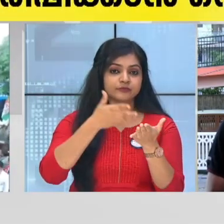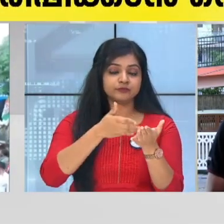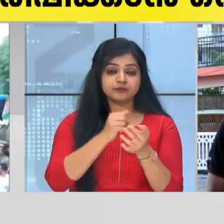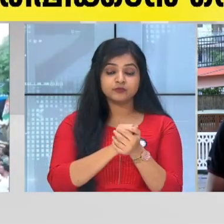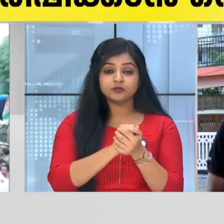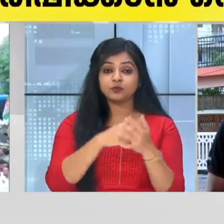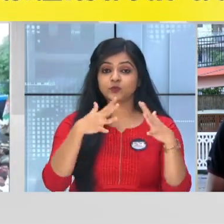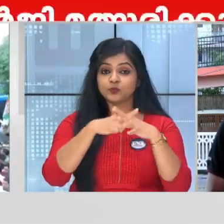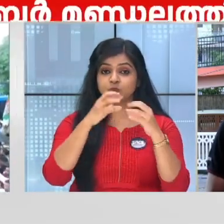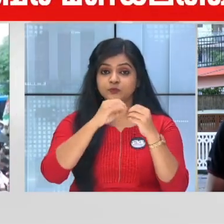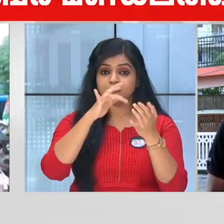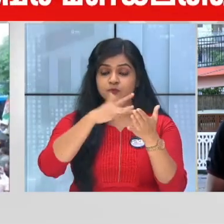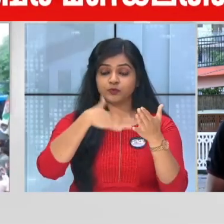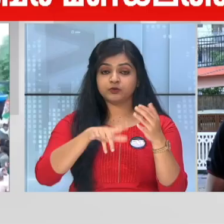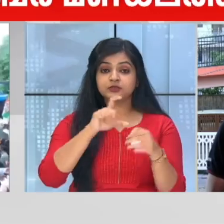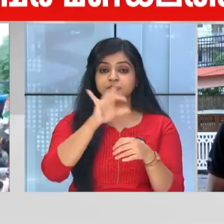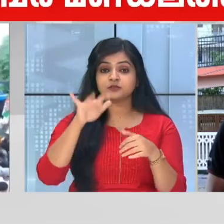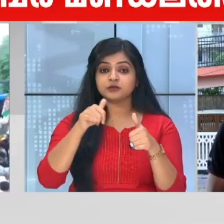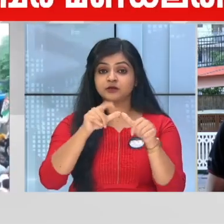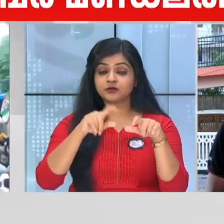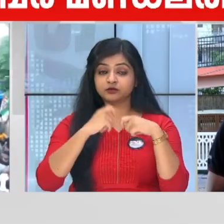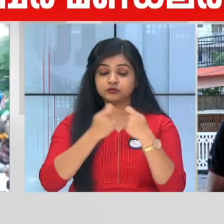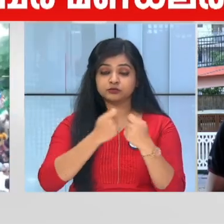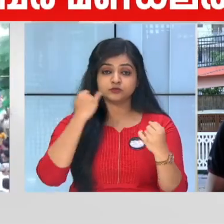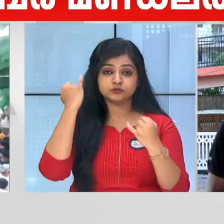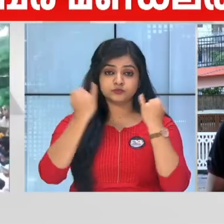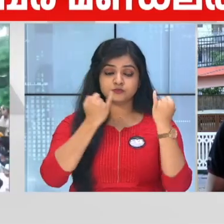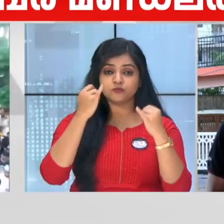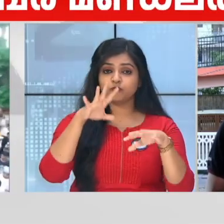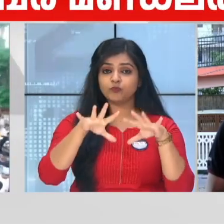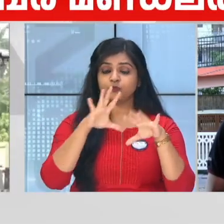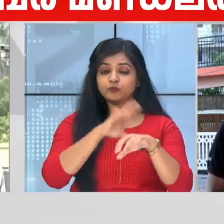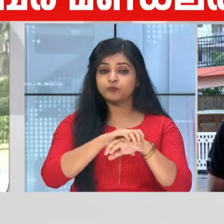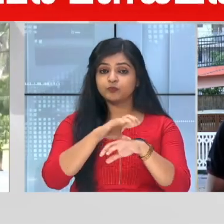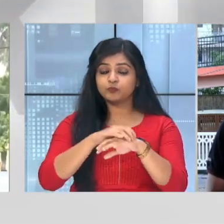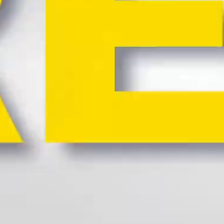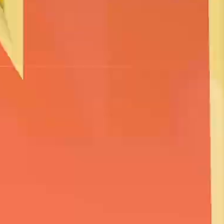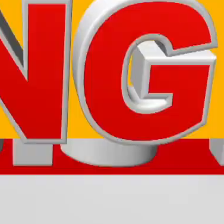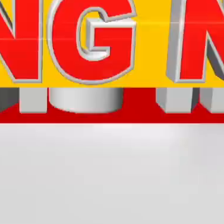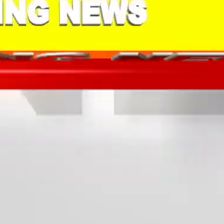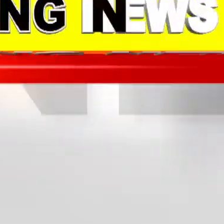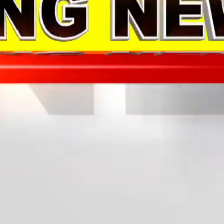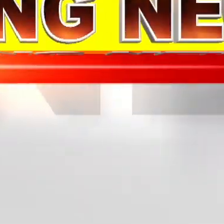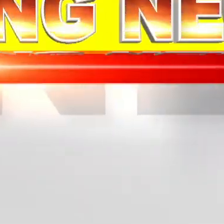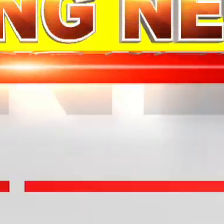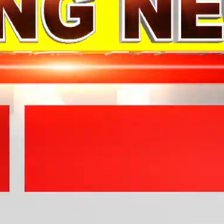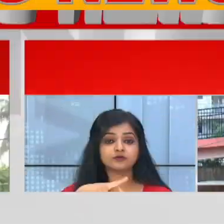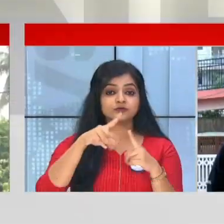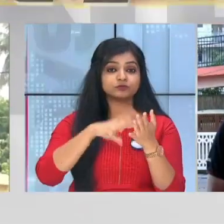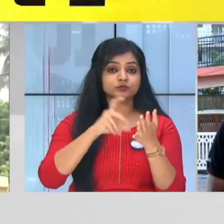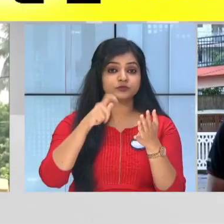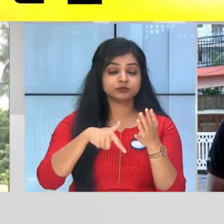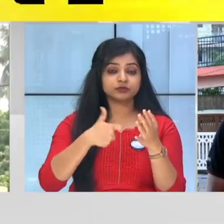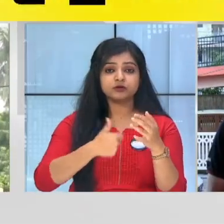കേന്ദ്ര ഏജൻസികളുടെ അന്വേഷണം ഊർജിതമാക്കിയിരിക്കുന്നു. ഒട്ടേറെ തൃണമൂൽ നേതാക്കൾക്കെതിരെ അന്വേഷണം നടന്നു വരുന്നുണ്ട്.